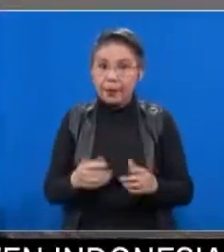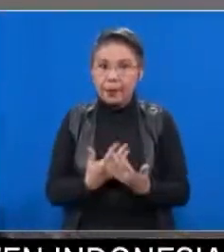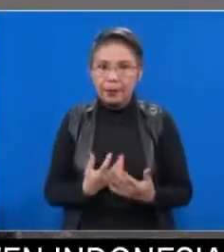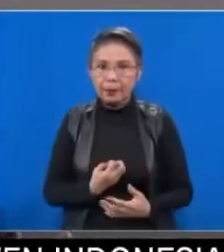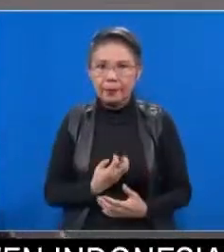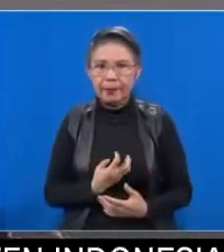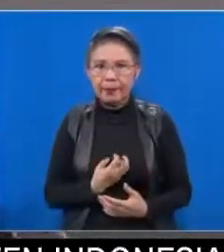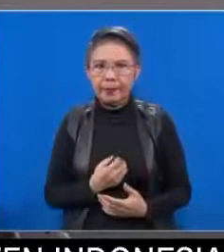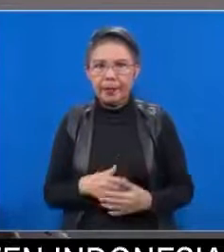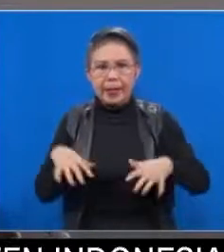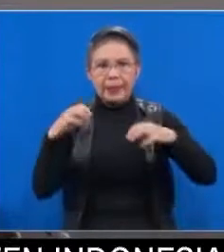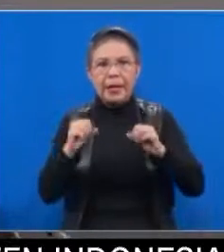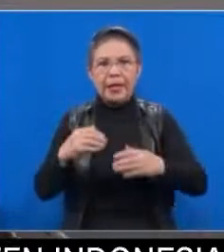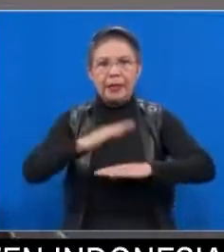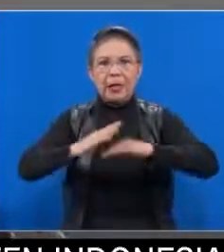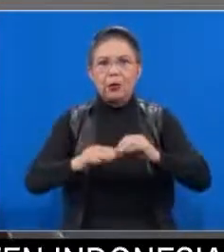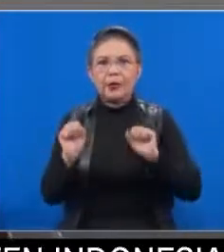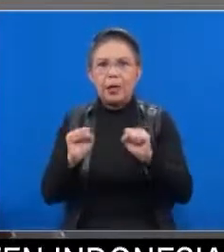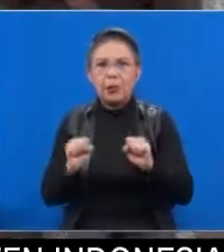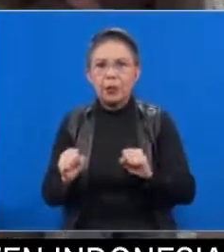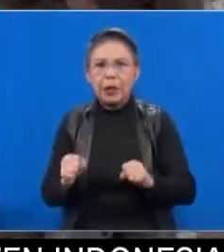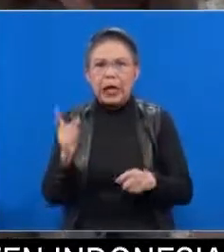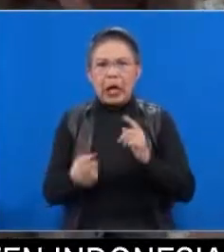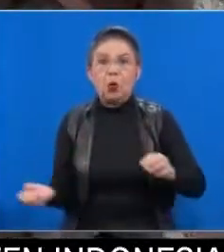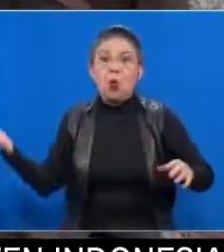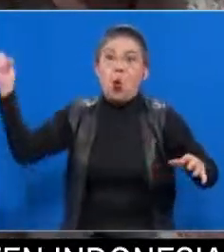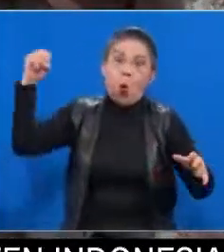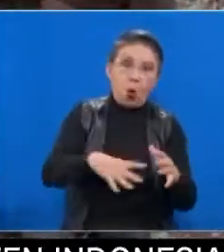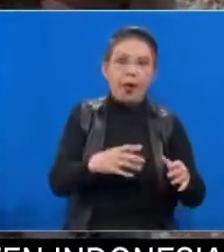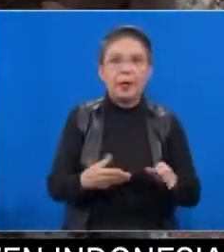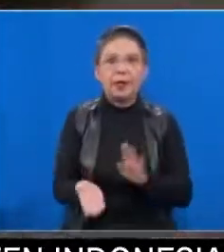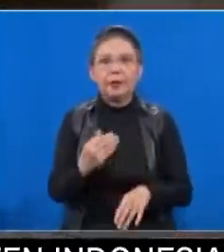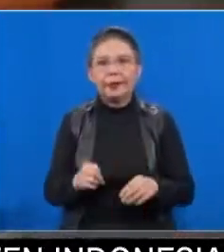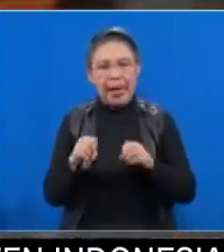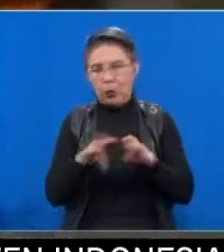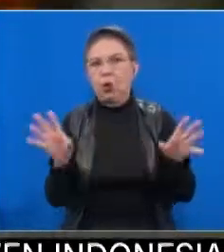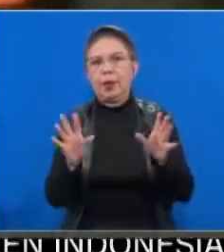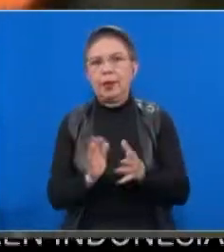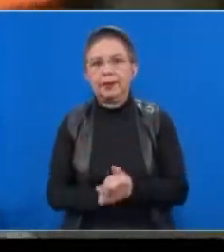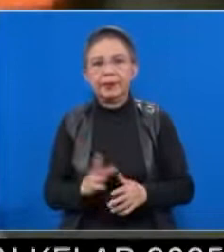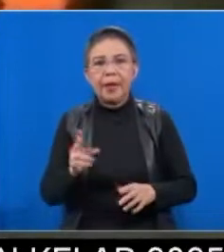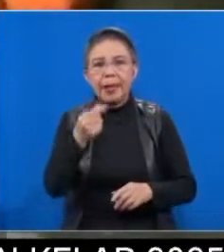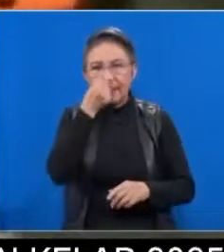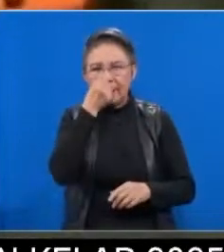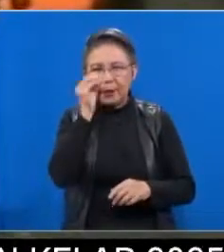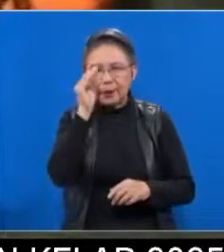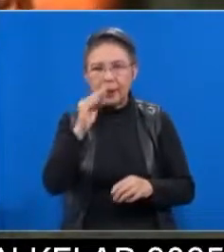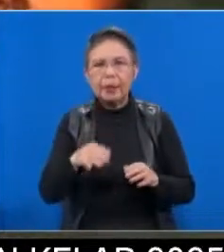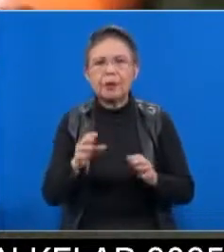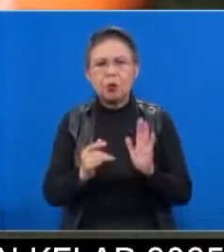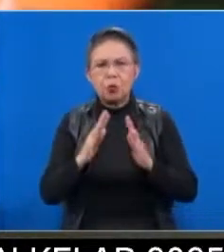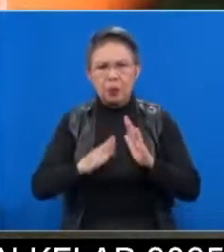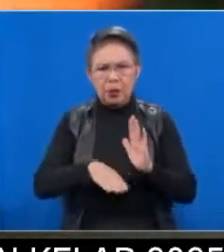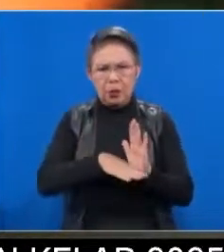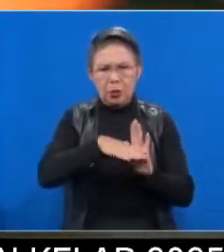masih khawatir tanggul darurat tidak bisa menahan derasnya banjir rob jika datang kembali. Hingga Kamis pagi, rumah warga masih terendam banjir rob